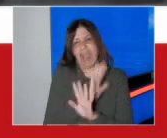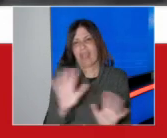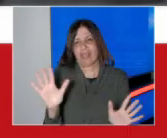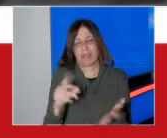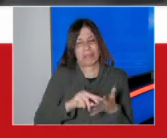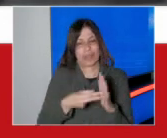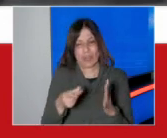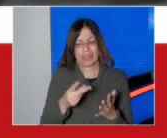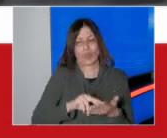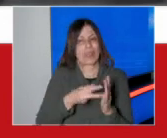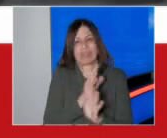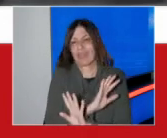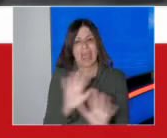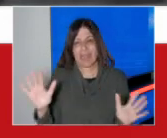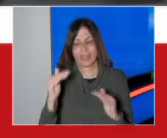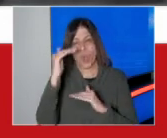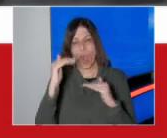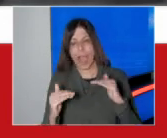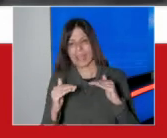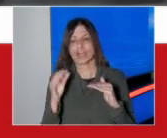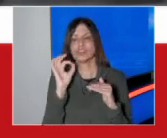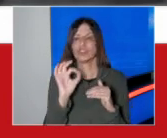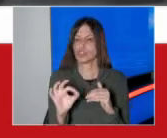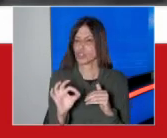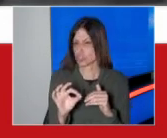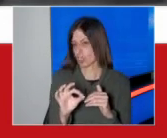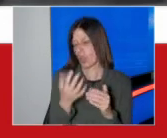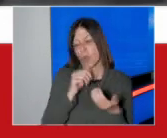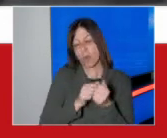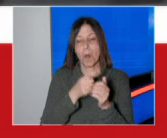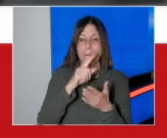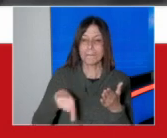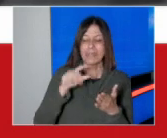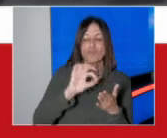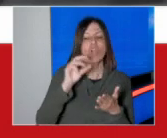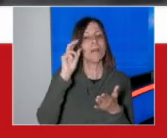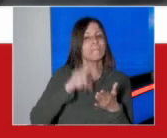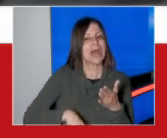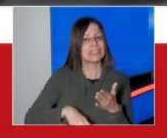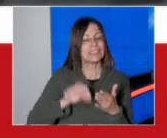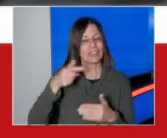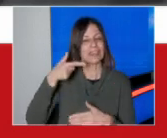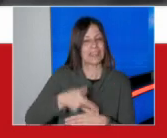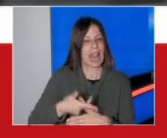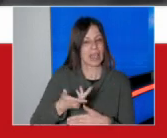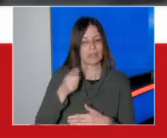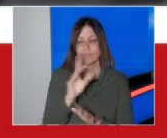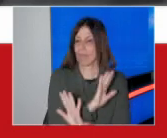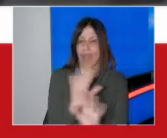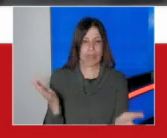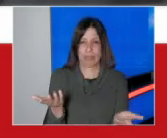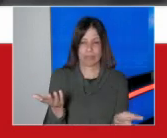הזו, בתוכנית הזו אין הורדה או הפחתה של, או ביטולו לגמרי של המס על הדלק, זה לא